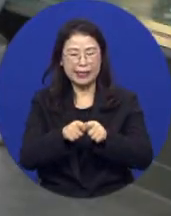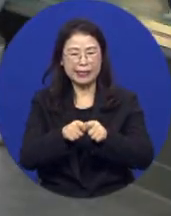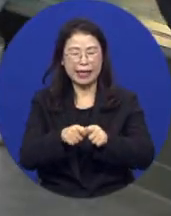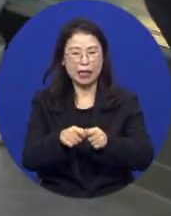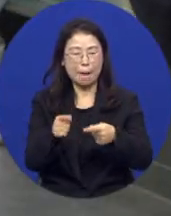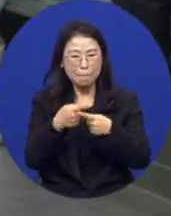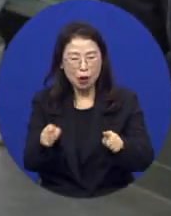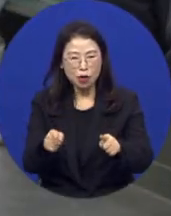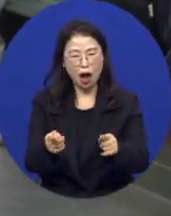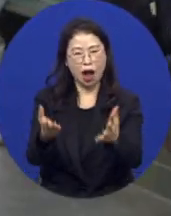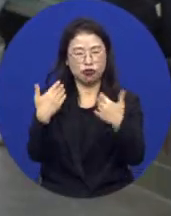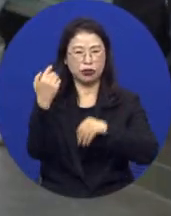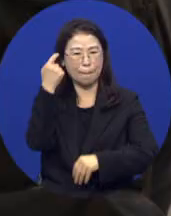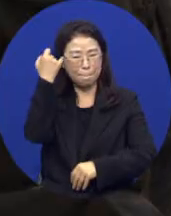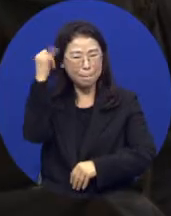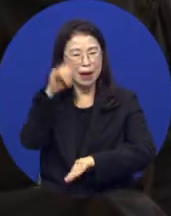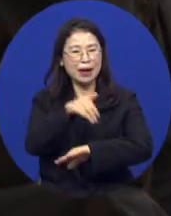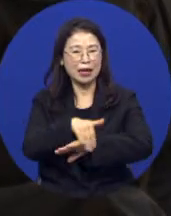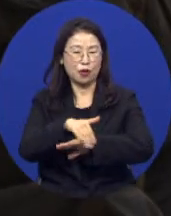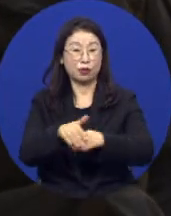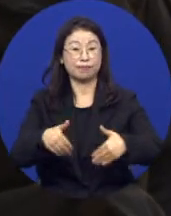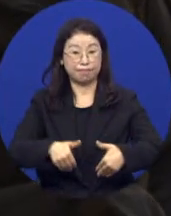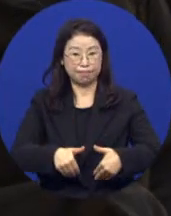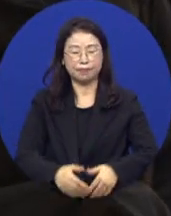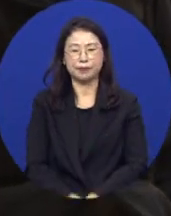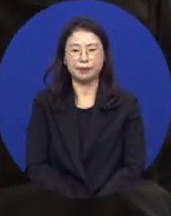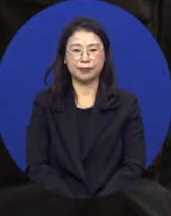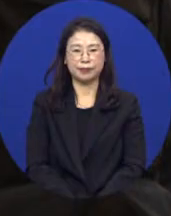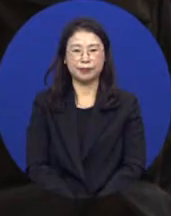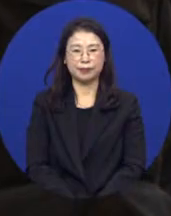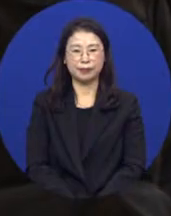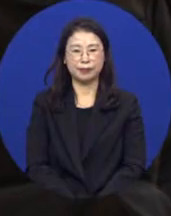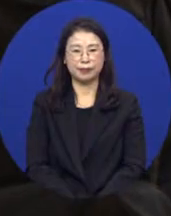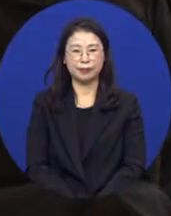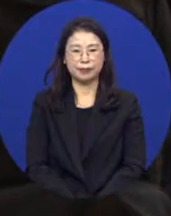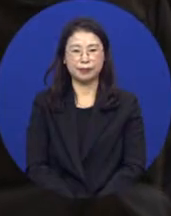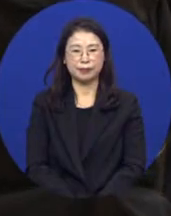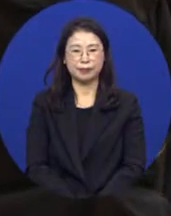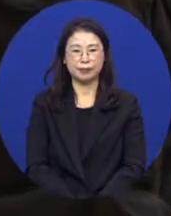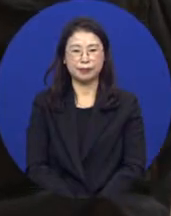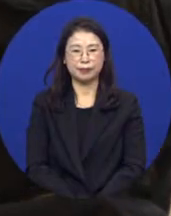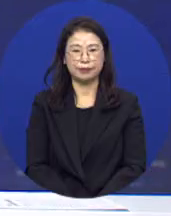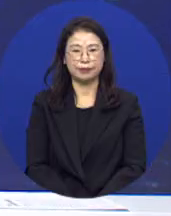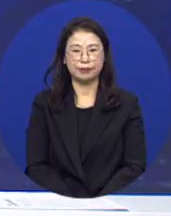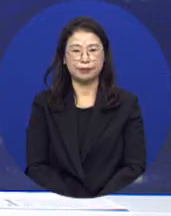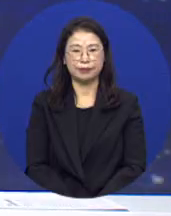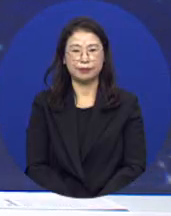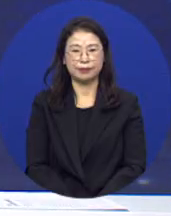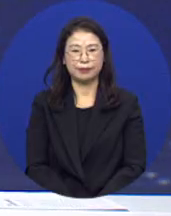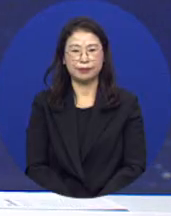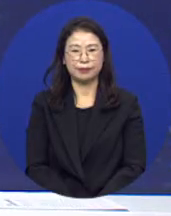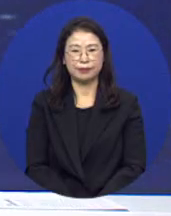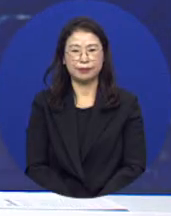진단과 유치 전략이 필요해 보입니다. MBC 뉴스 이소연입니다.